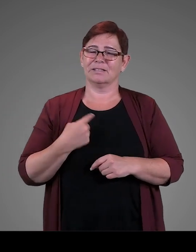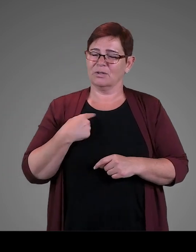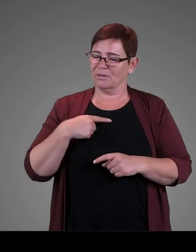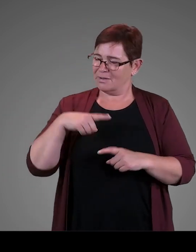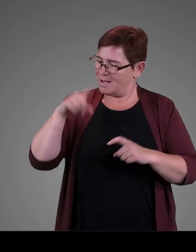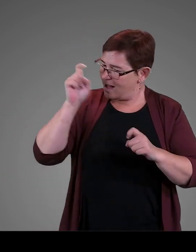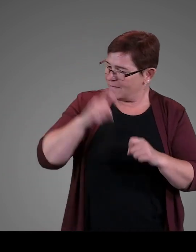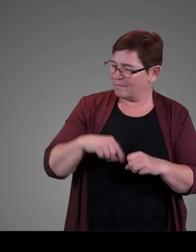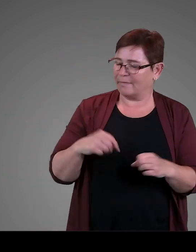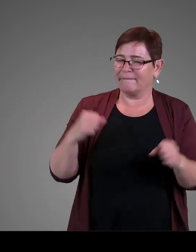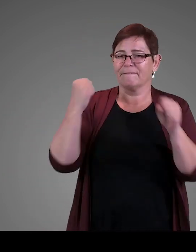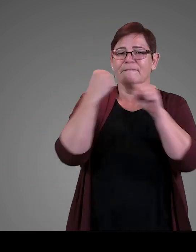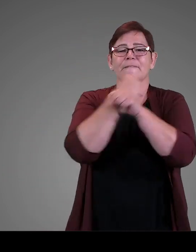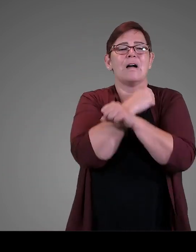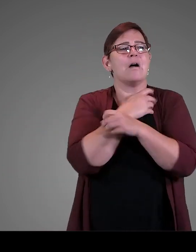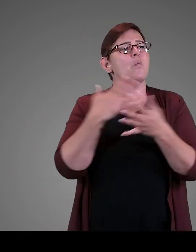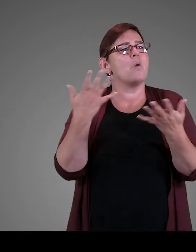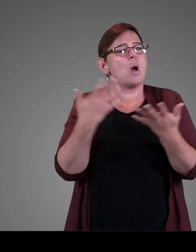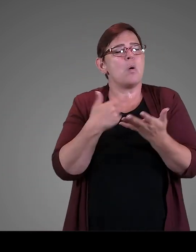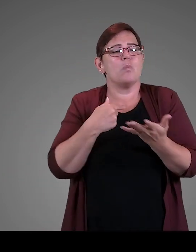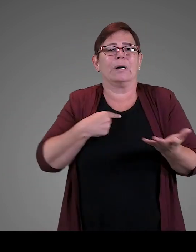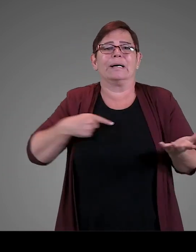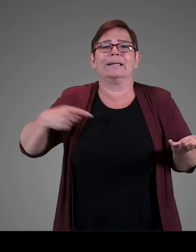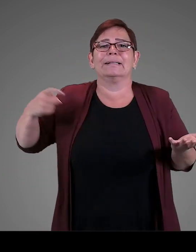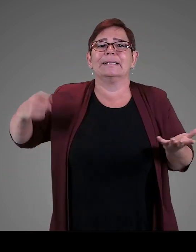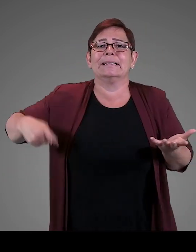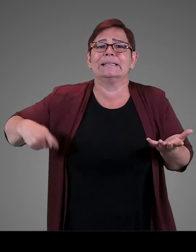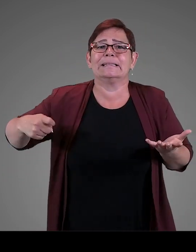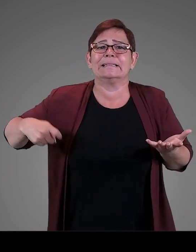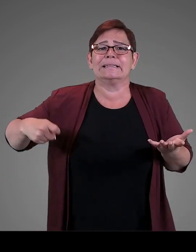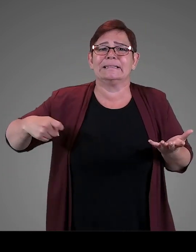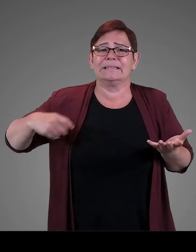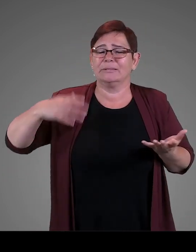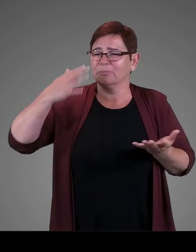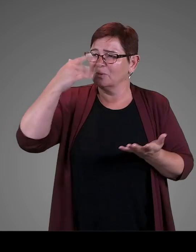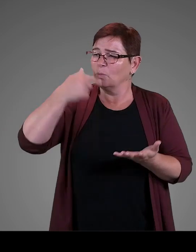les choses qu'on a besoin. Parce